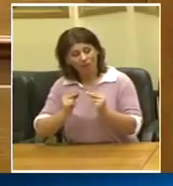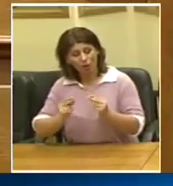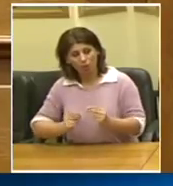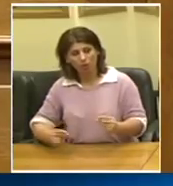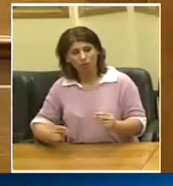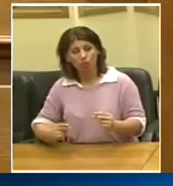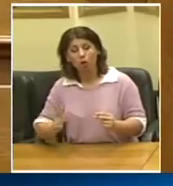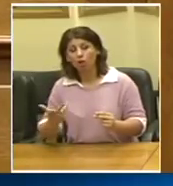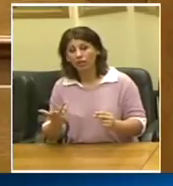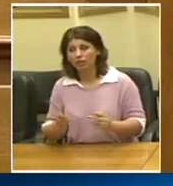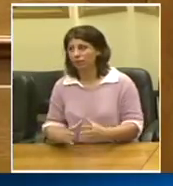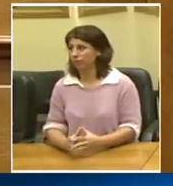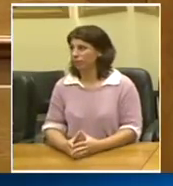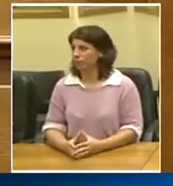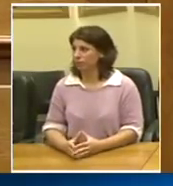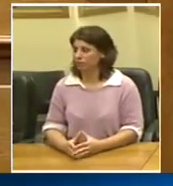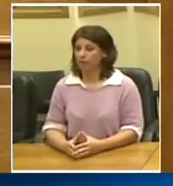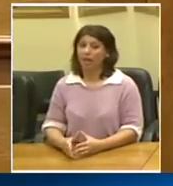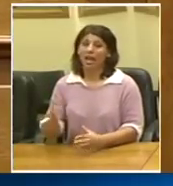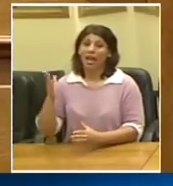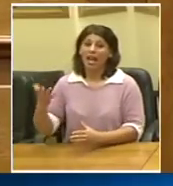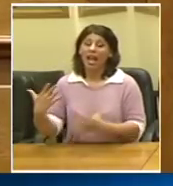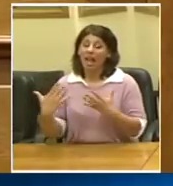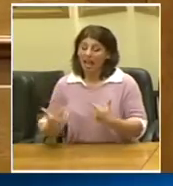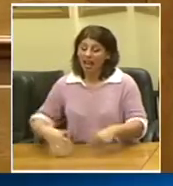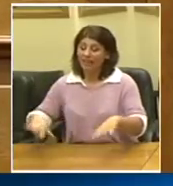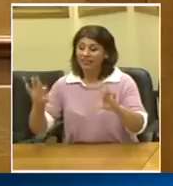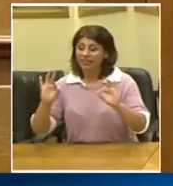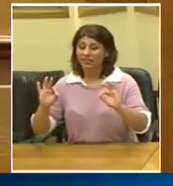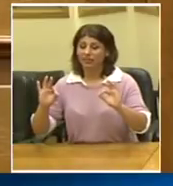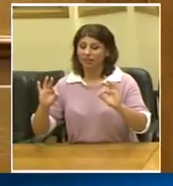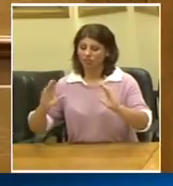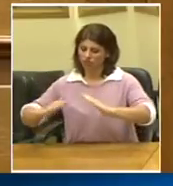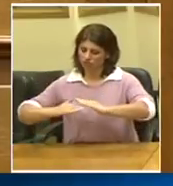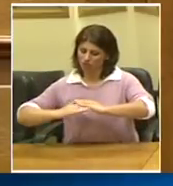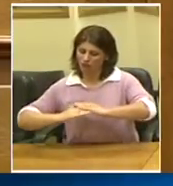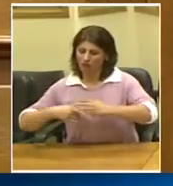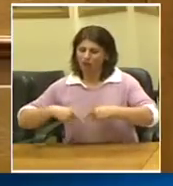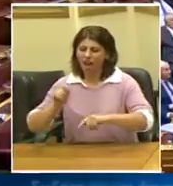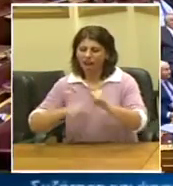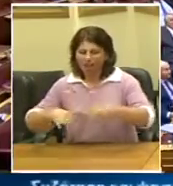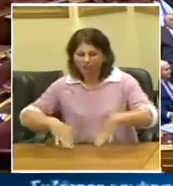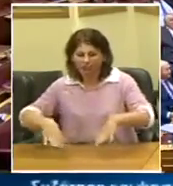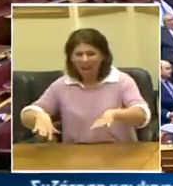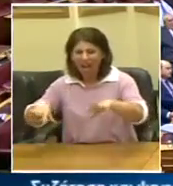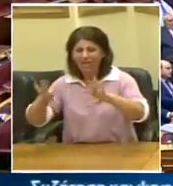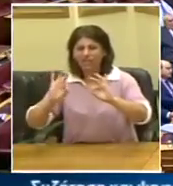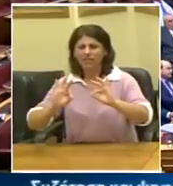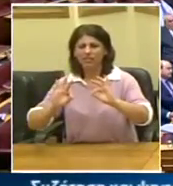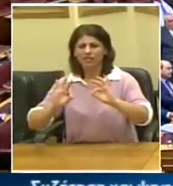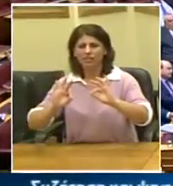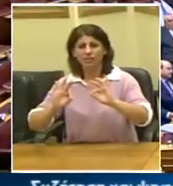του γεγονότος ότι έχετε στρώσει το χαλί στον εθνικισμό. Τρέφετε το τέρας